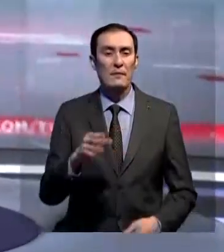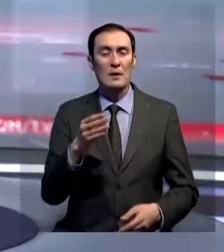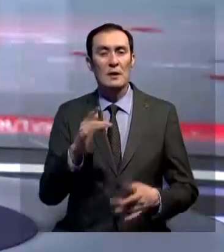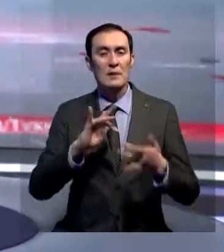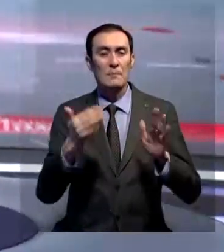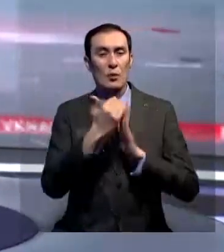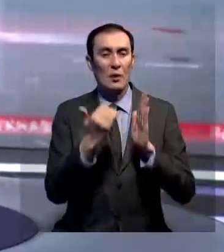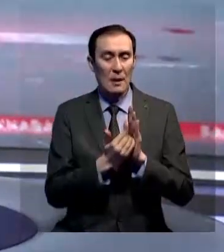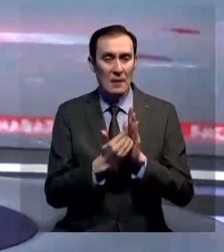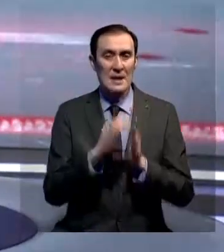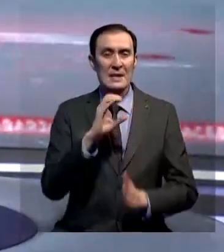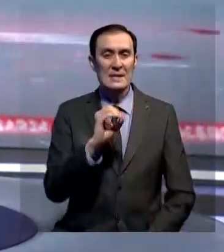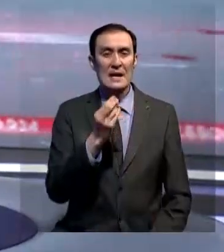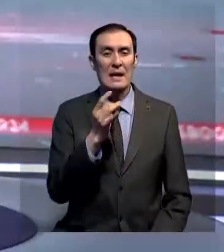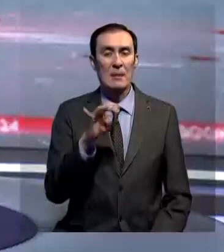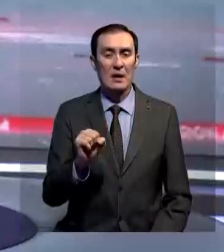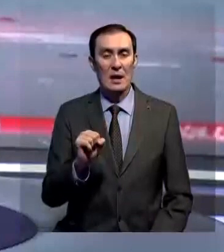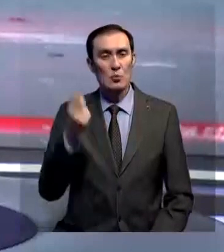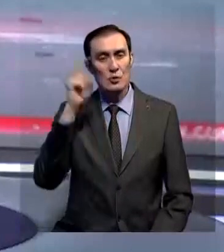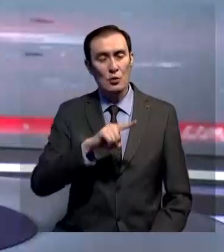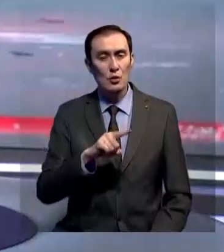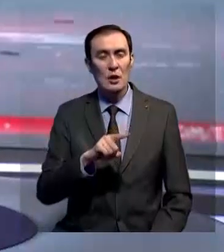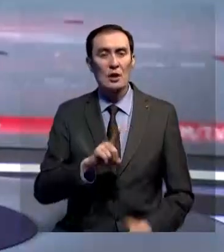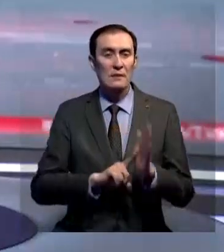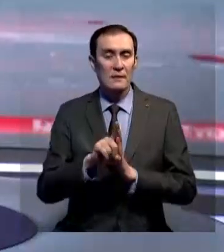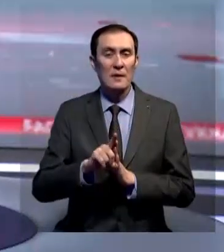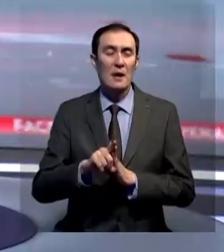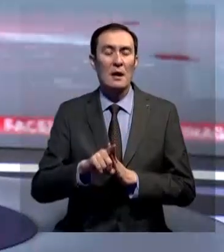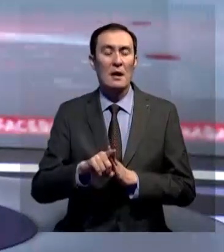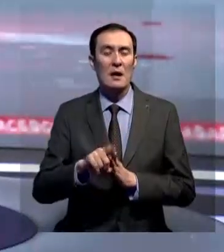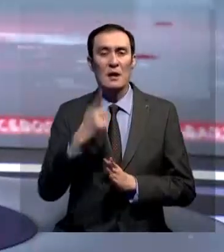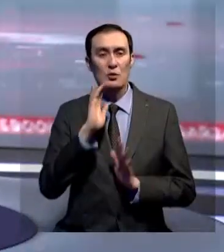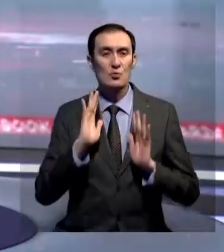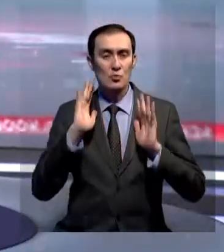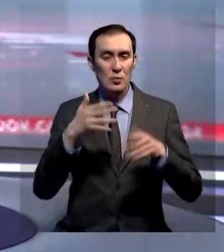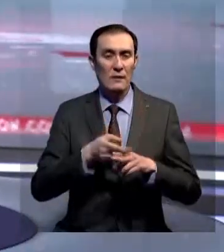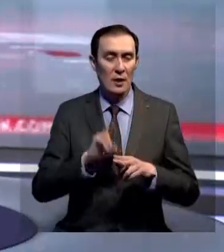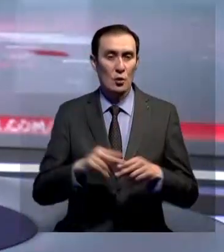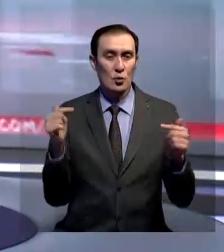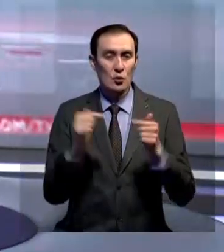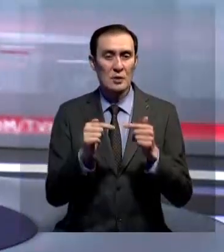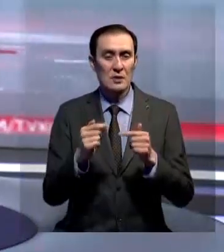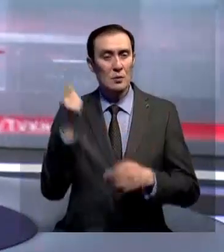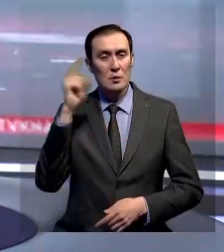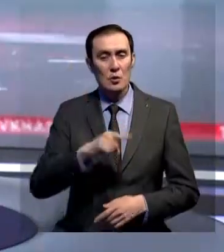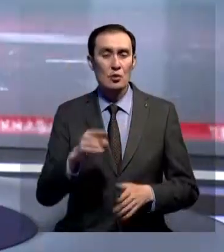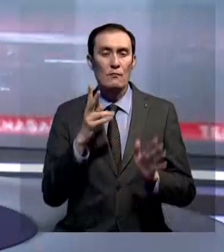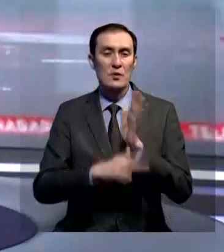искусственный интеллект «Церебро». Платформа распознает ишемический и геморрагический инсульт. В первом случае точность